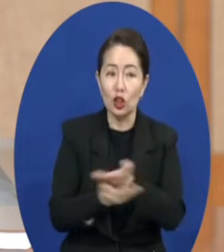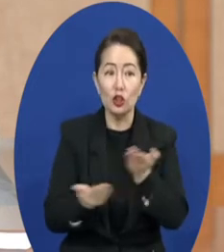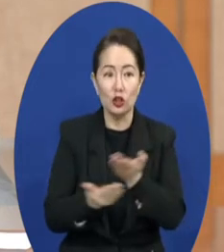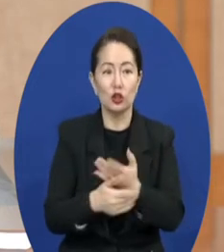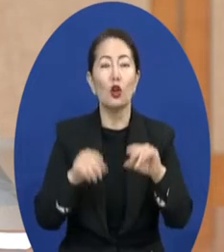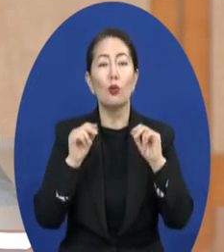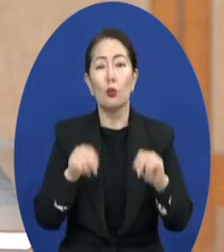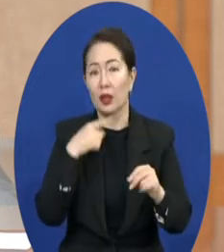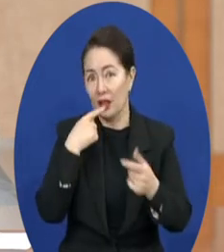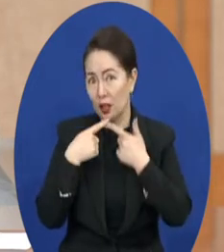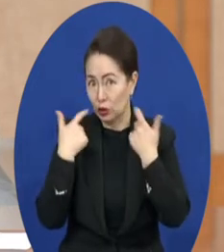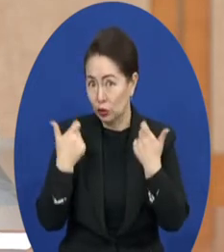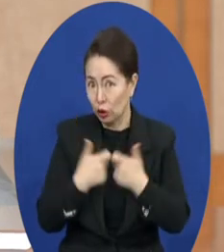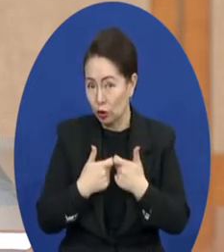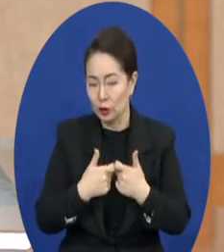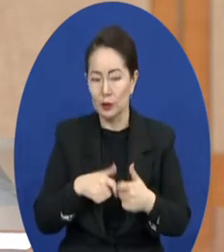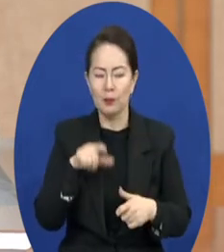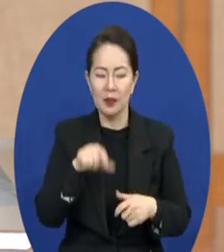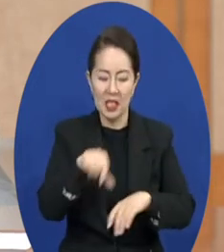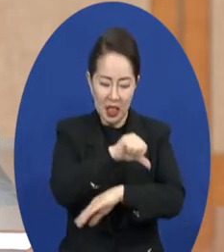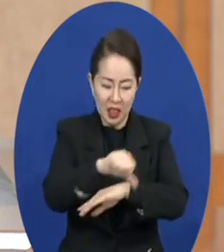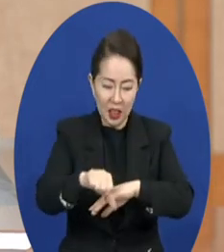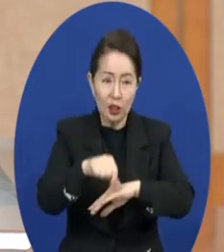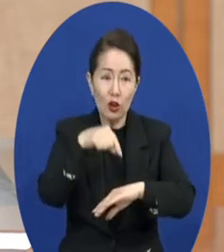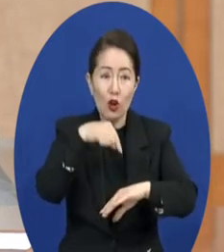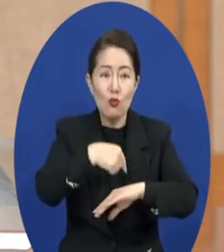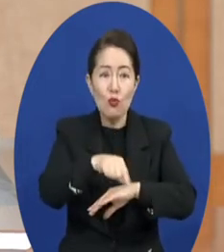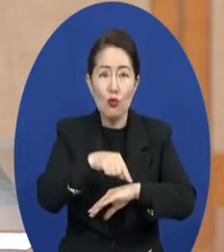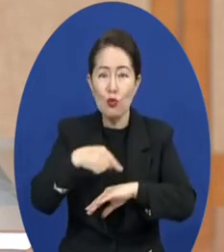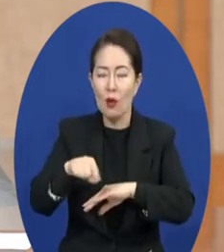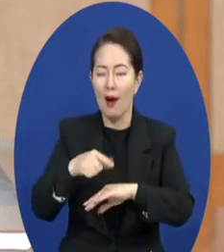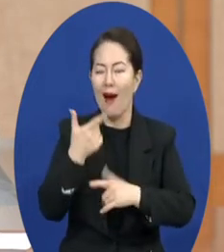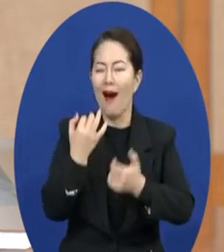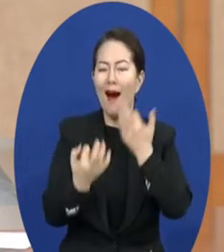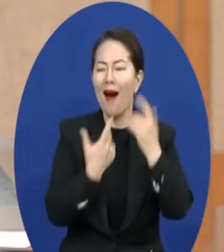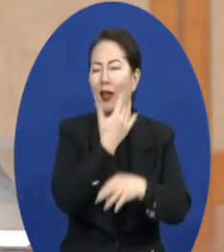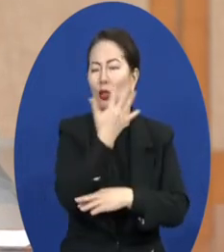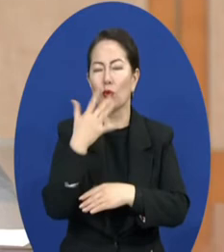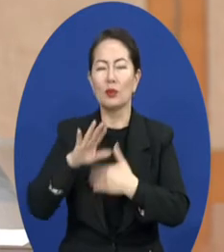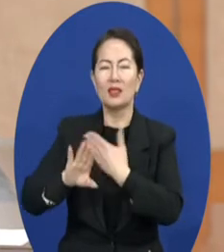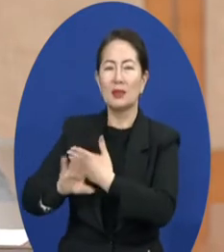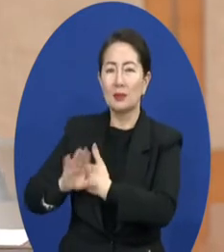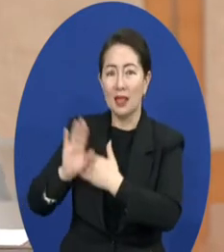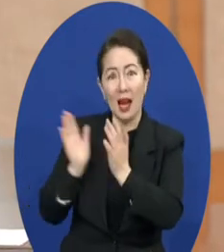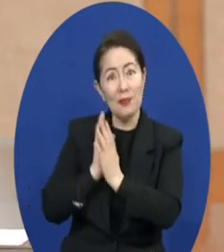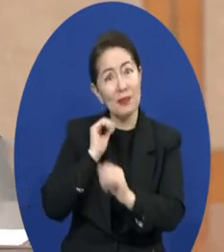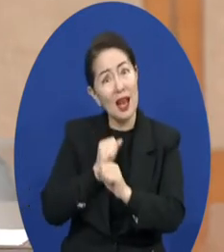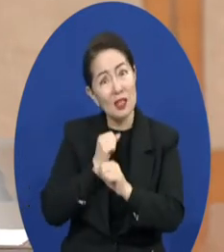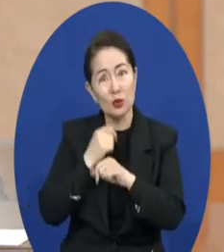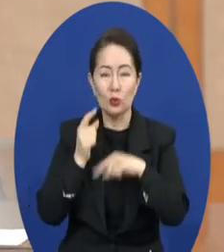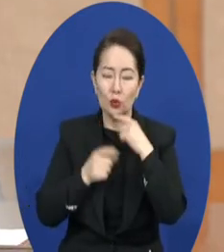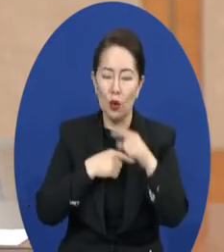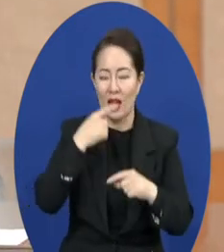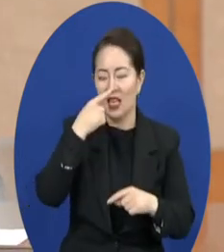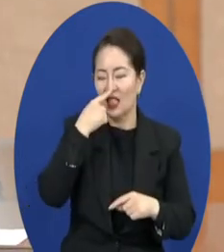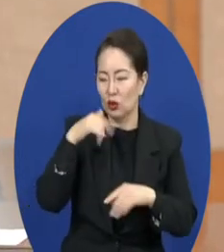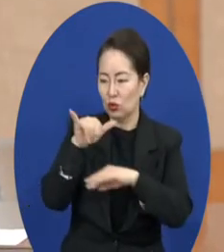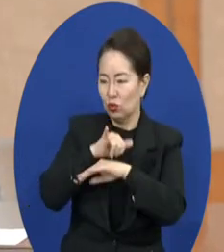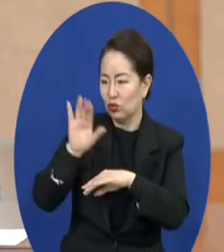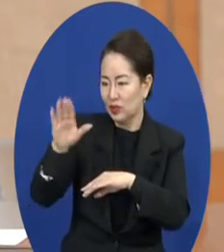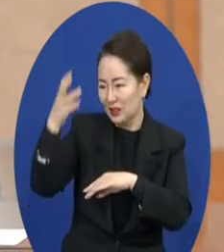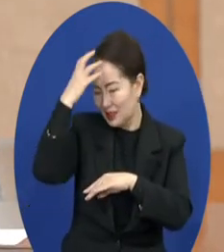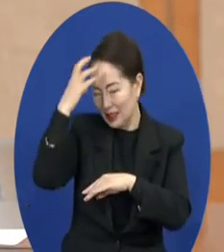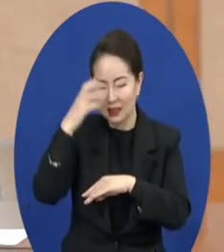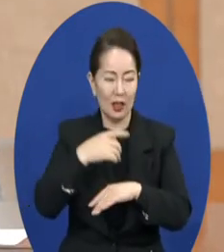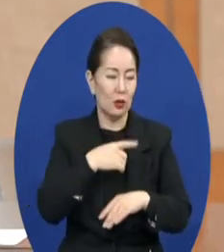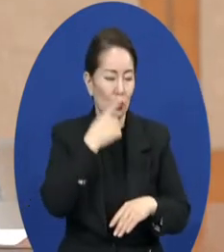явуулахар тохиролцлоо. Айлчлалын үрэнд хоёр улсын хил орчмын ой хэрийн төмөртэй тэмцэх талаар хамтран ажиллах тухай Монгол улсын засгийн газар, бүгд найрамд Хятад ард